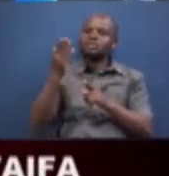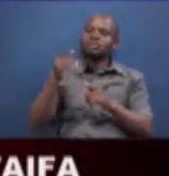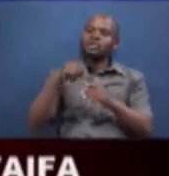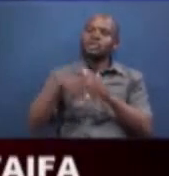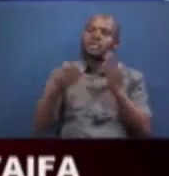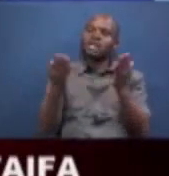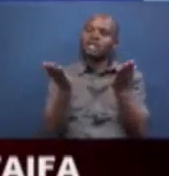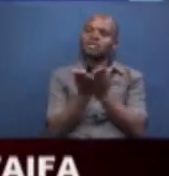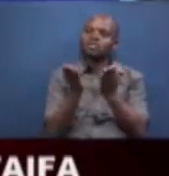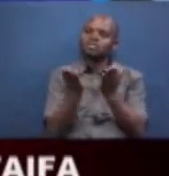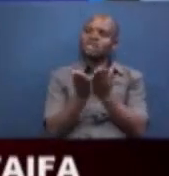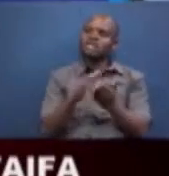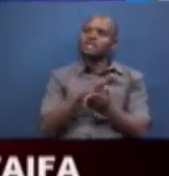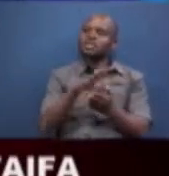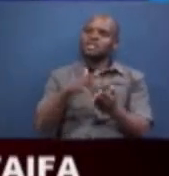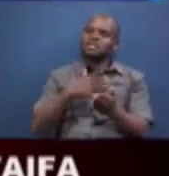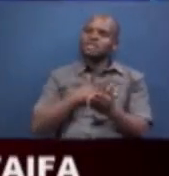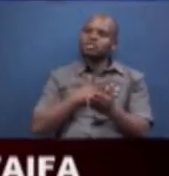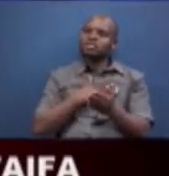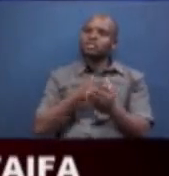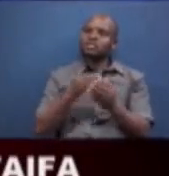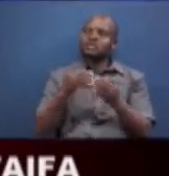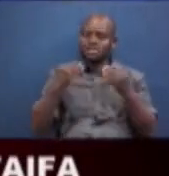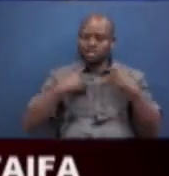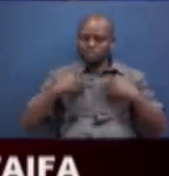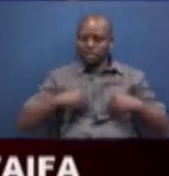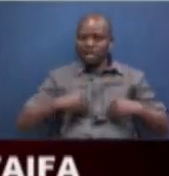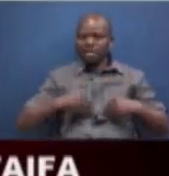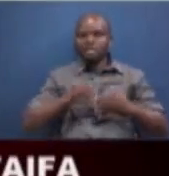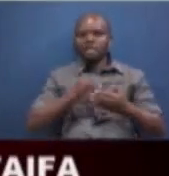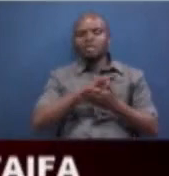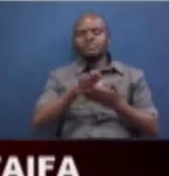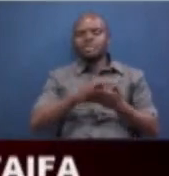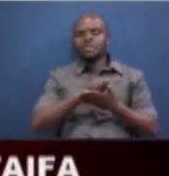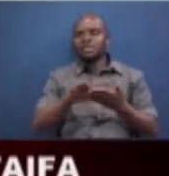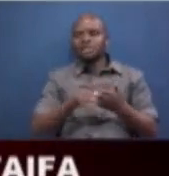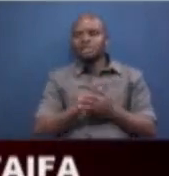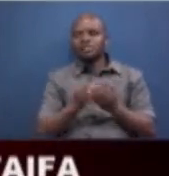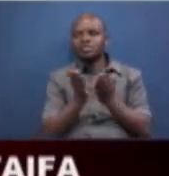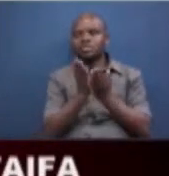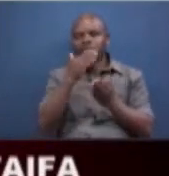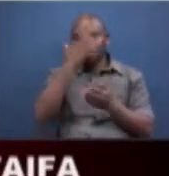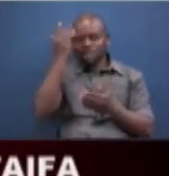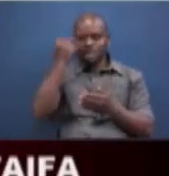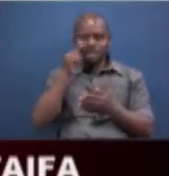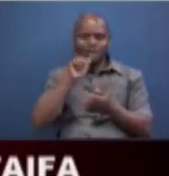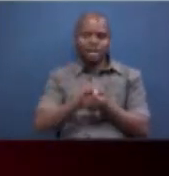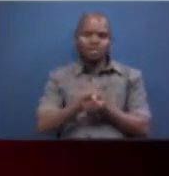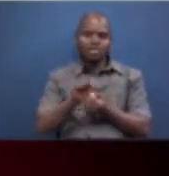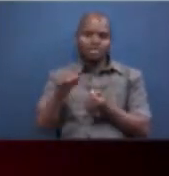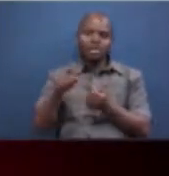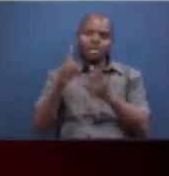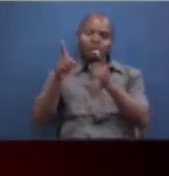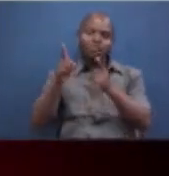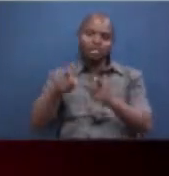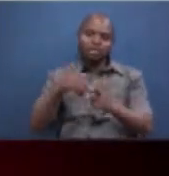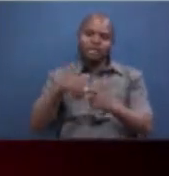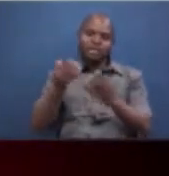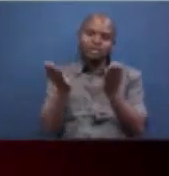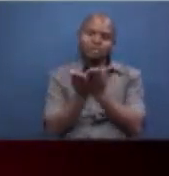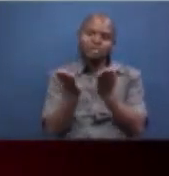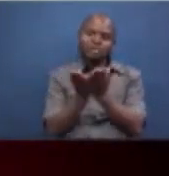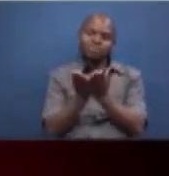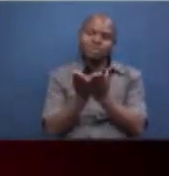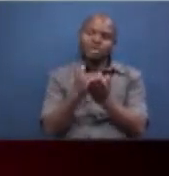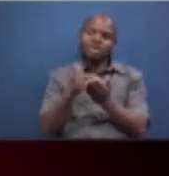katika shule zetu za sekondari za msingi. Tunaiomba serikali iangalie swala hilo. Walimu wakienda masomoni